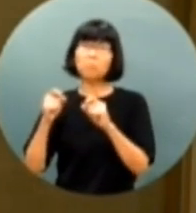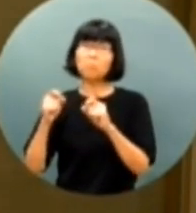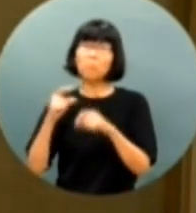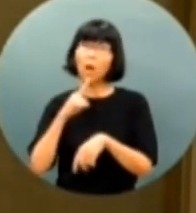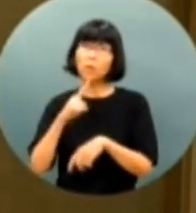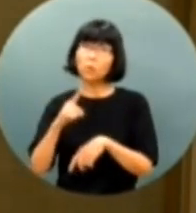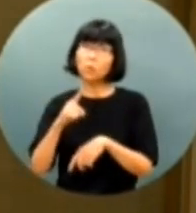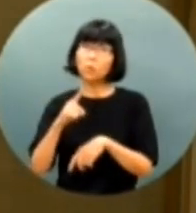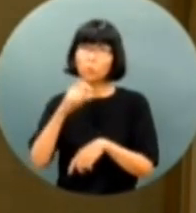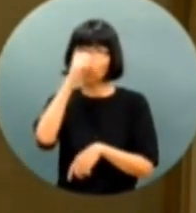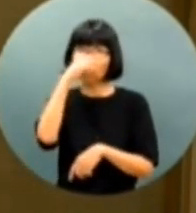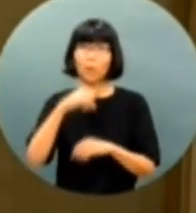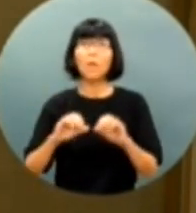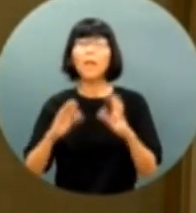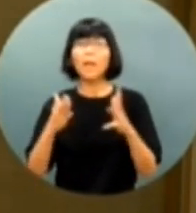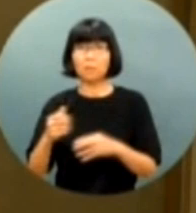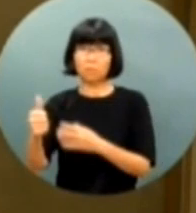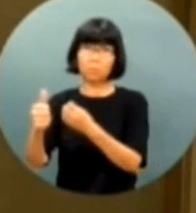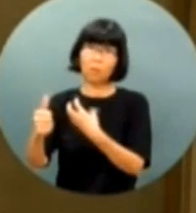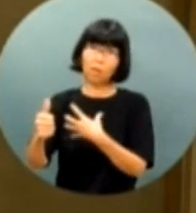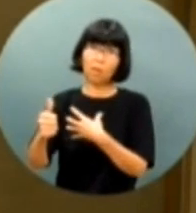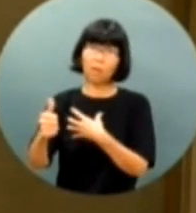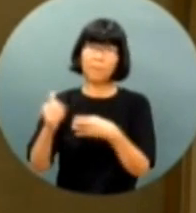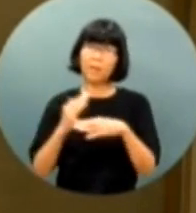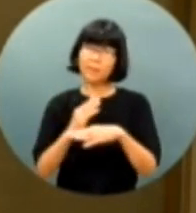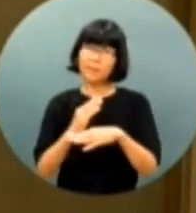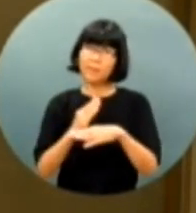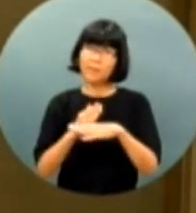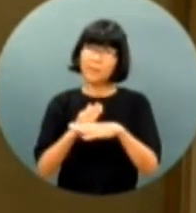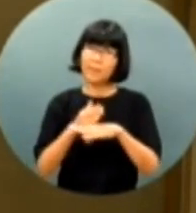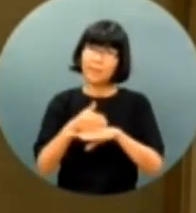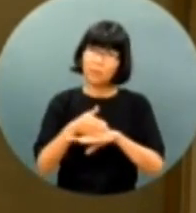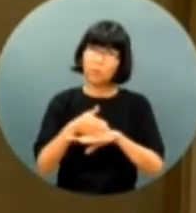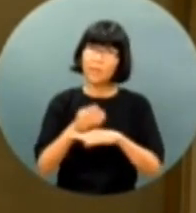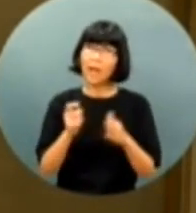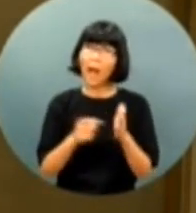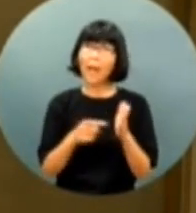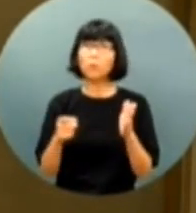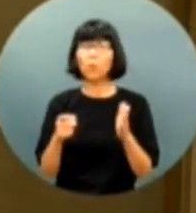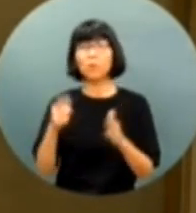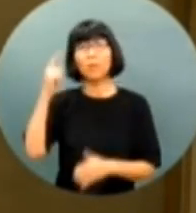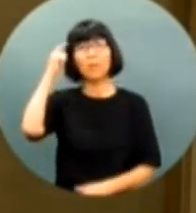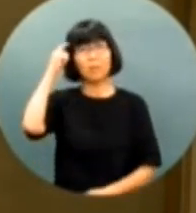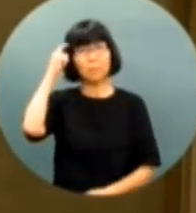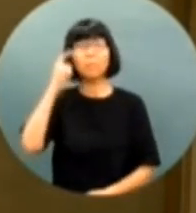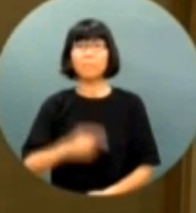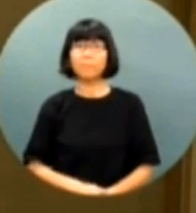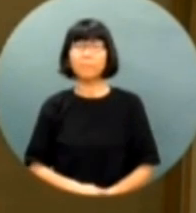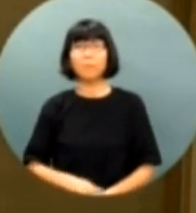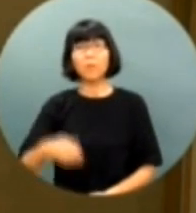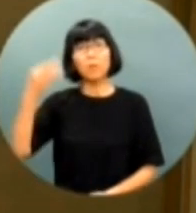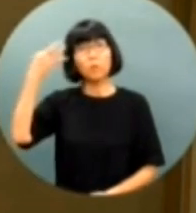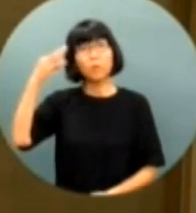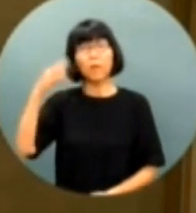やっぱりやや行き過ぎな反応じゃないかなという印象を持っております。倉吉教諭の